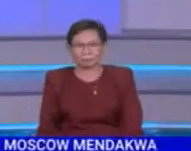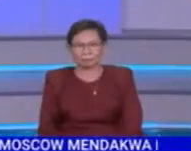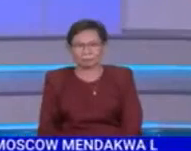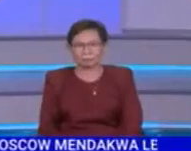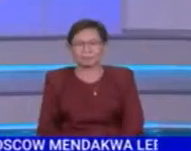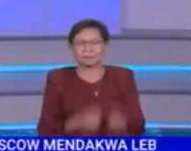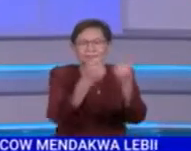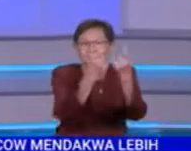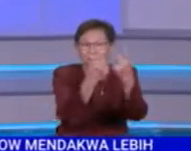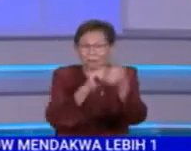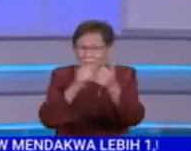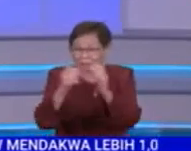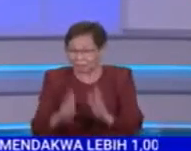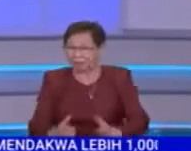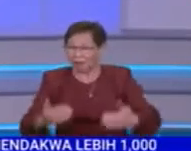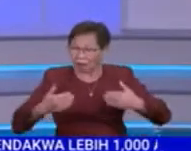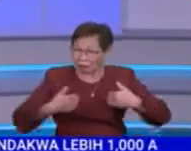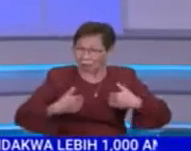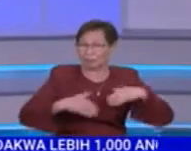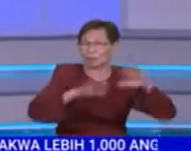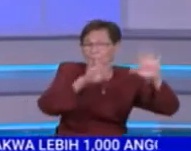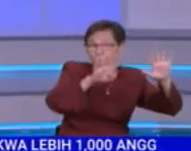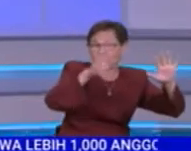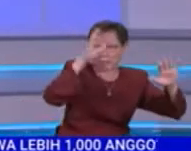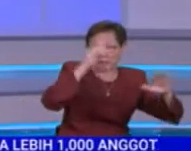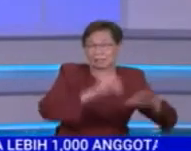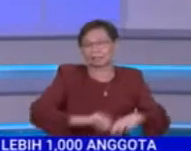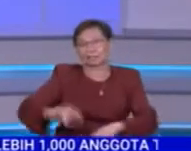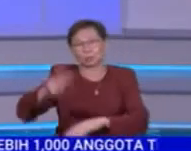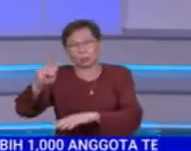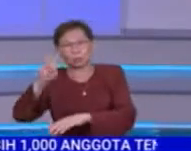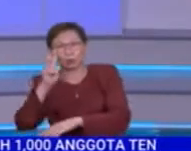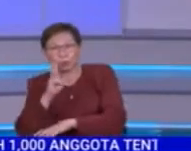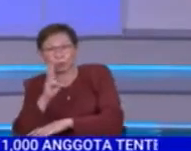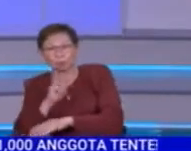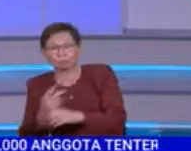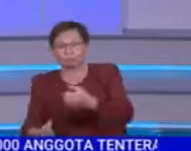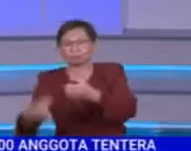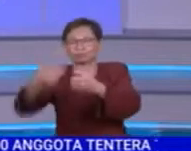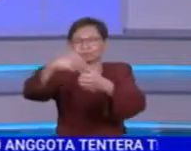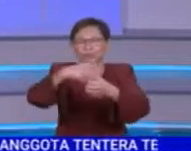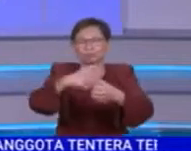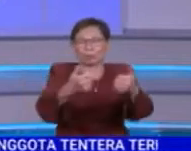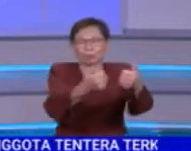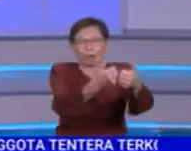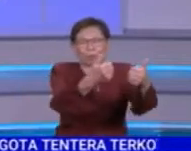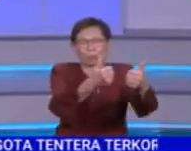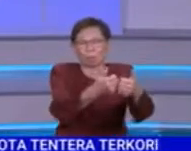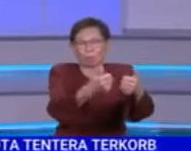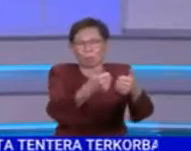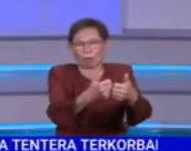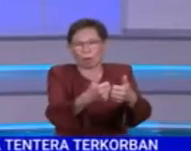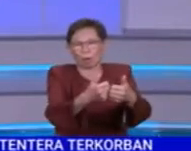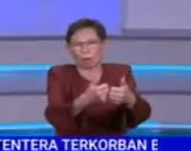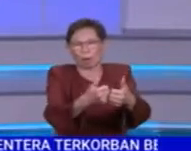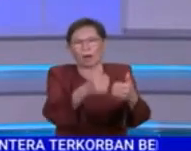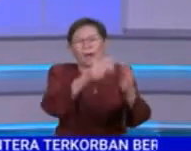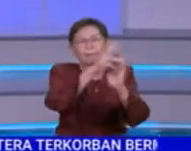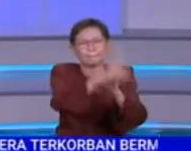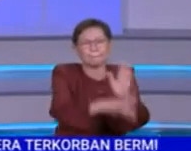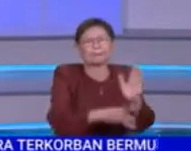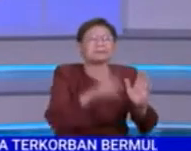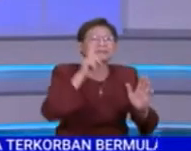a11w terdiri daripada 19q janjimu wanita mengambil bahagian dalam kejauhan Anda slimfit games